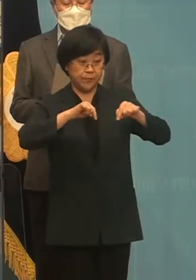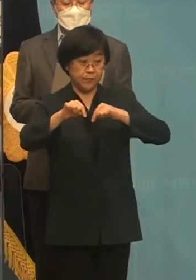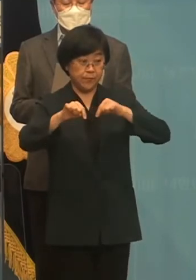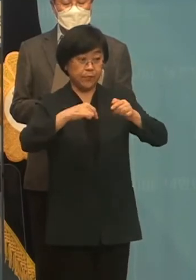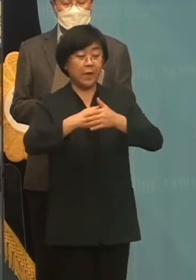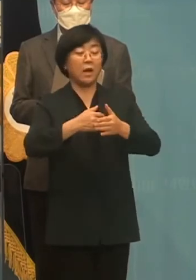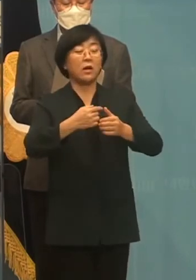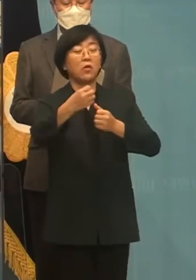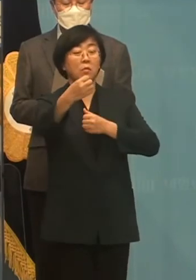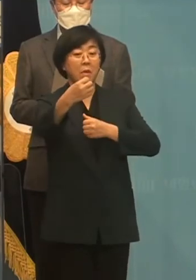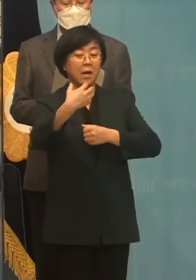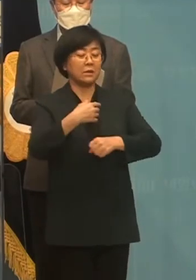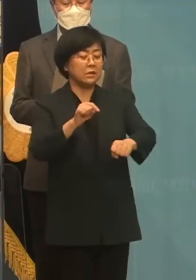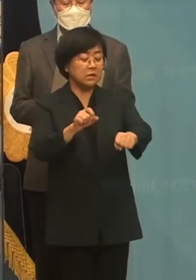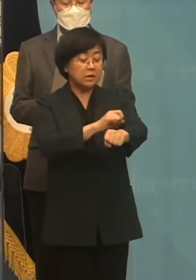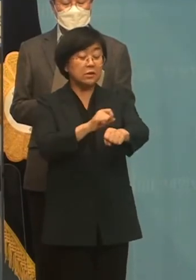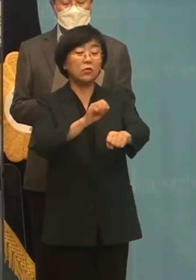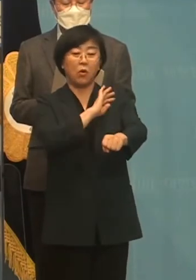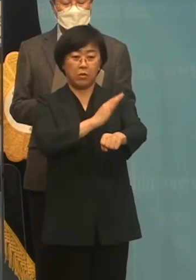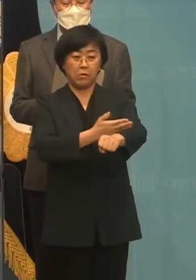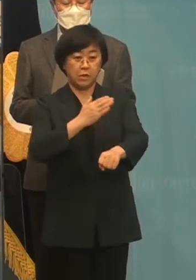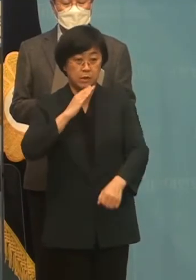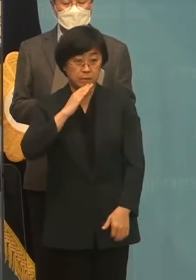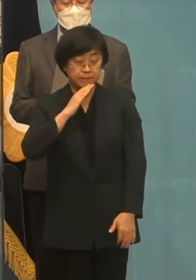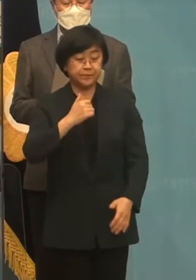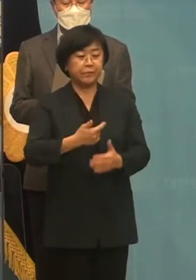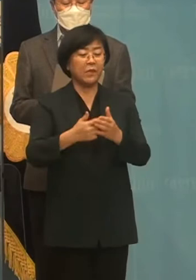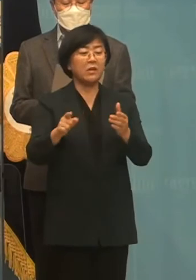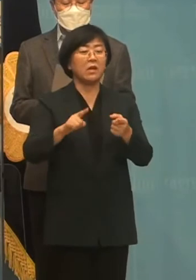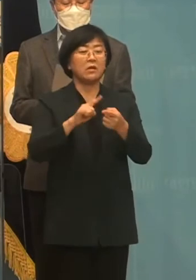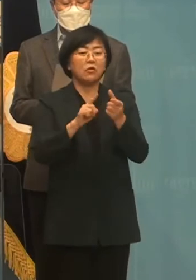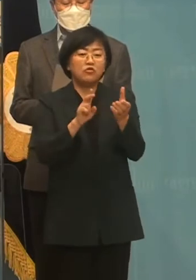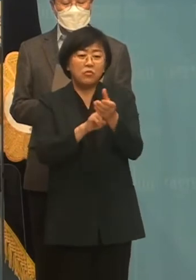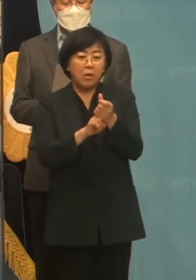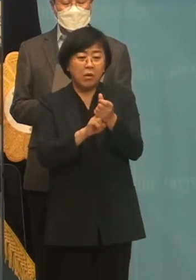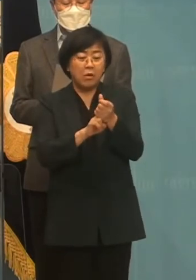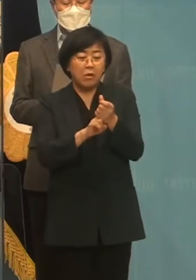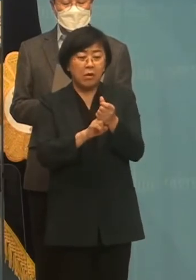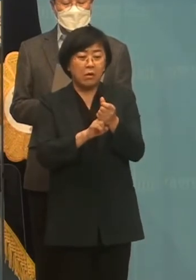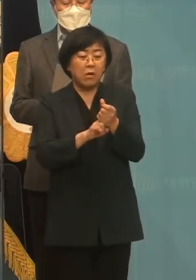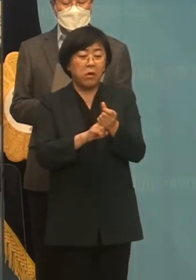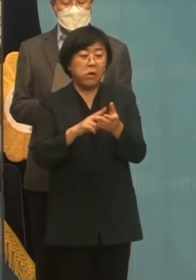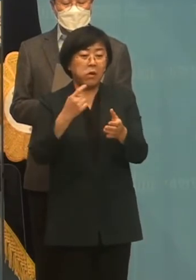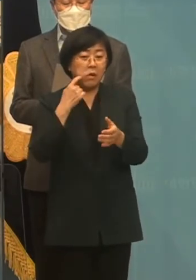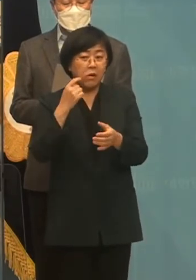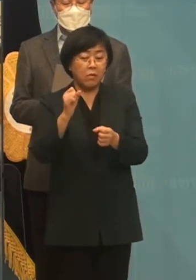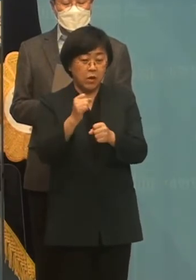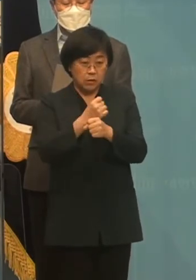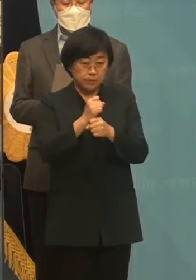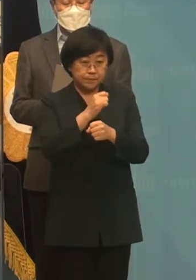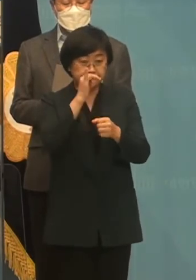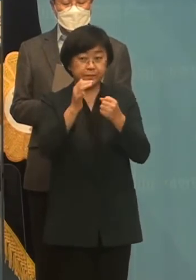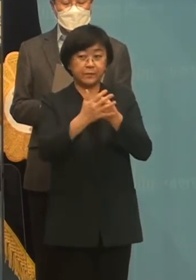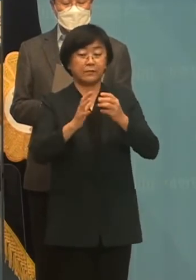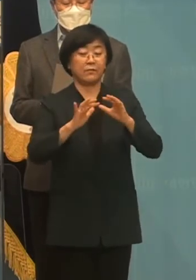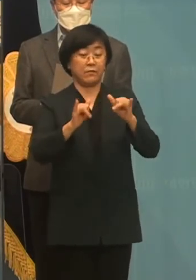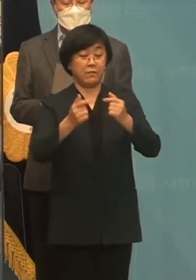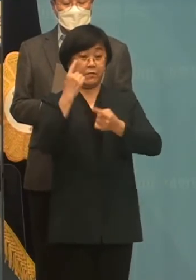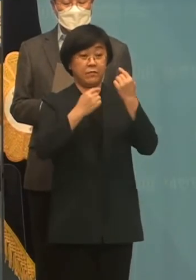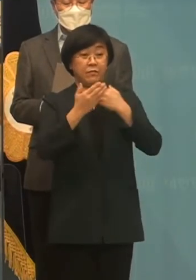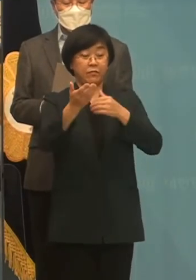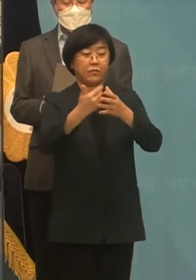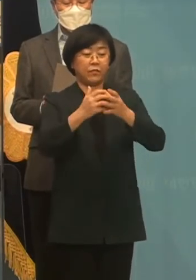주신 말 그대로의 특권입니다. 그 특권 뒤에 숨어 고의로 허위사실을 유포하고 국민에게 상처를 주는